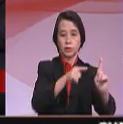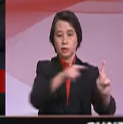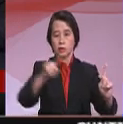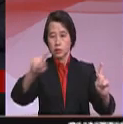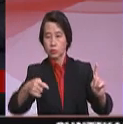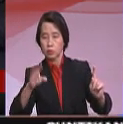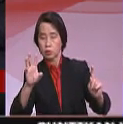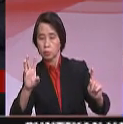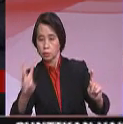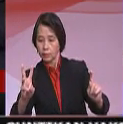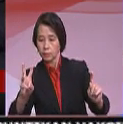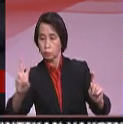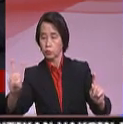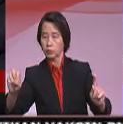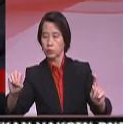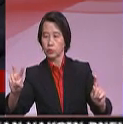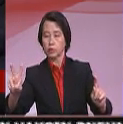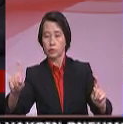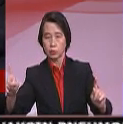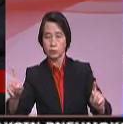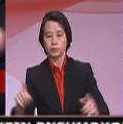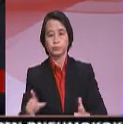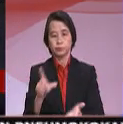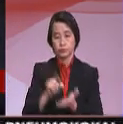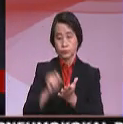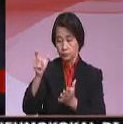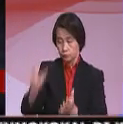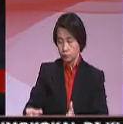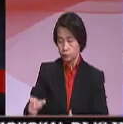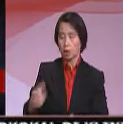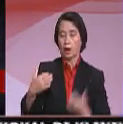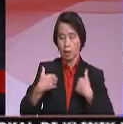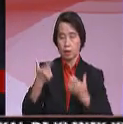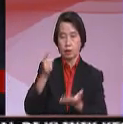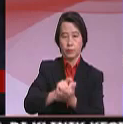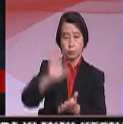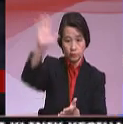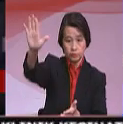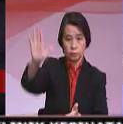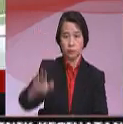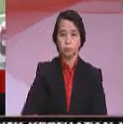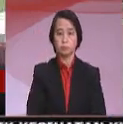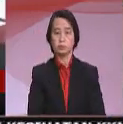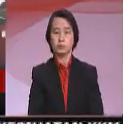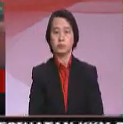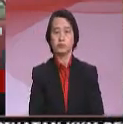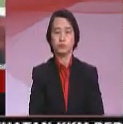Jun 2021. Wartawan Siti Fairuz Ghazali melaporkan.